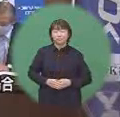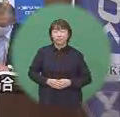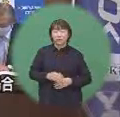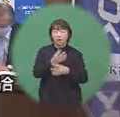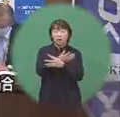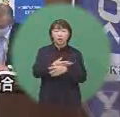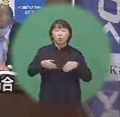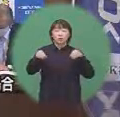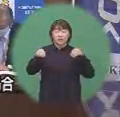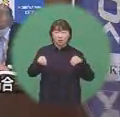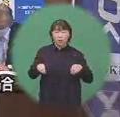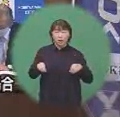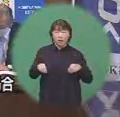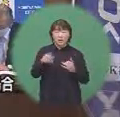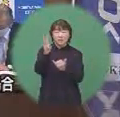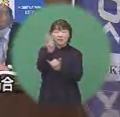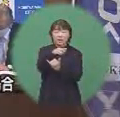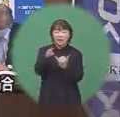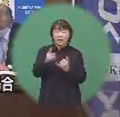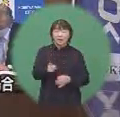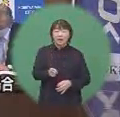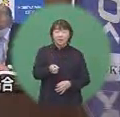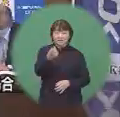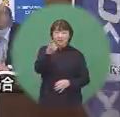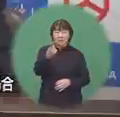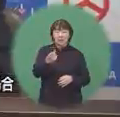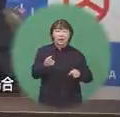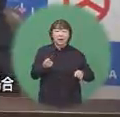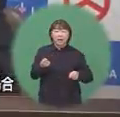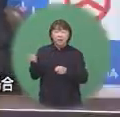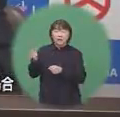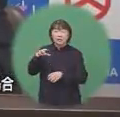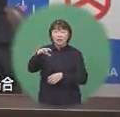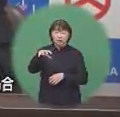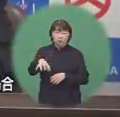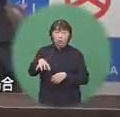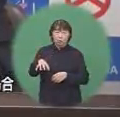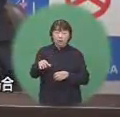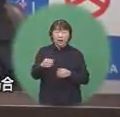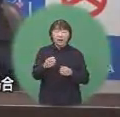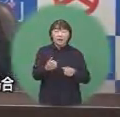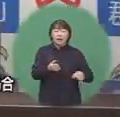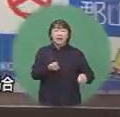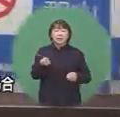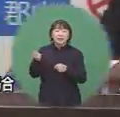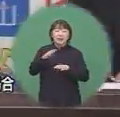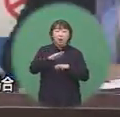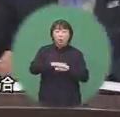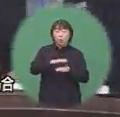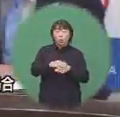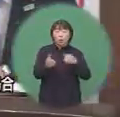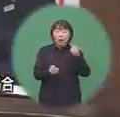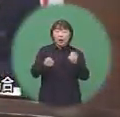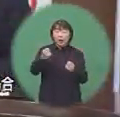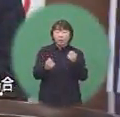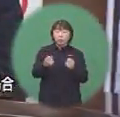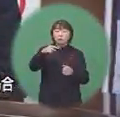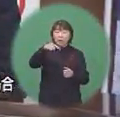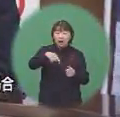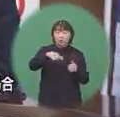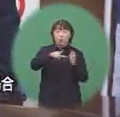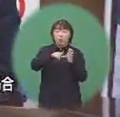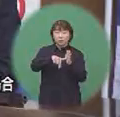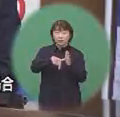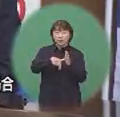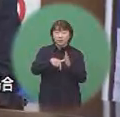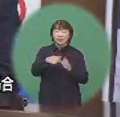協定では、災害が発生して避難所や車中避難所が設置された場合、郡